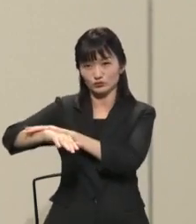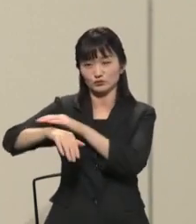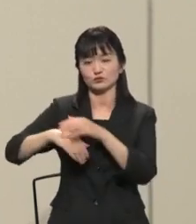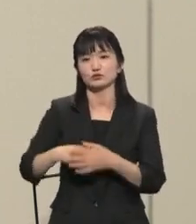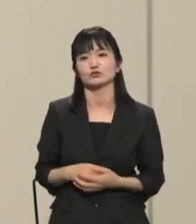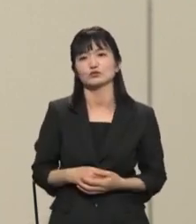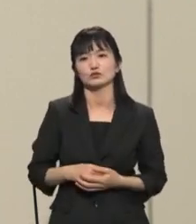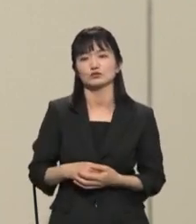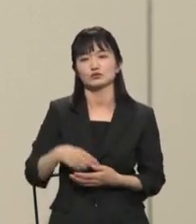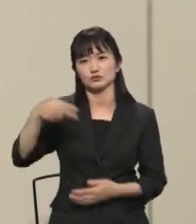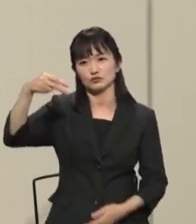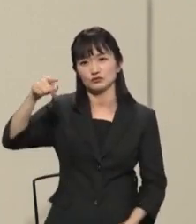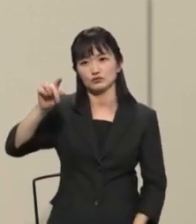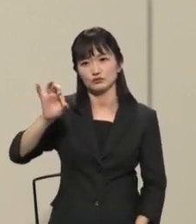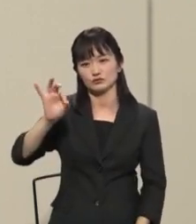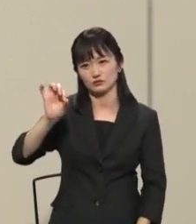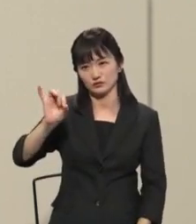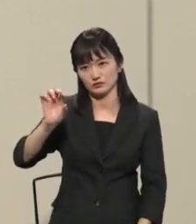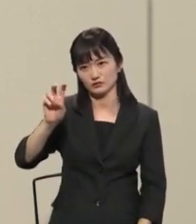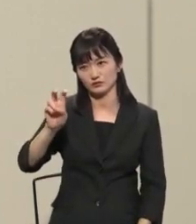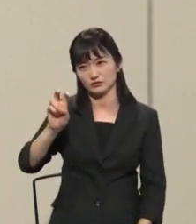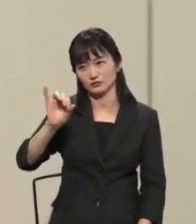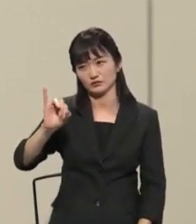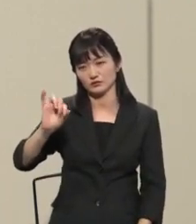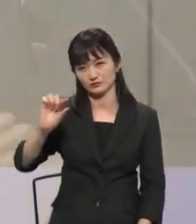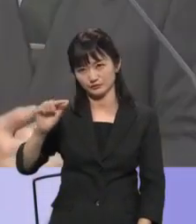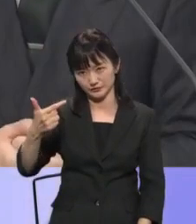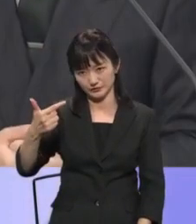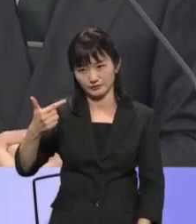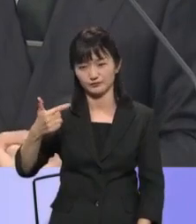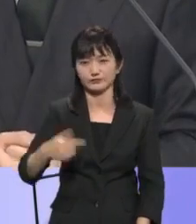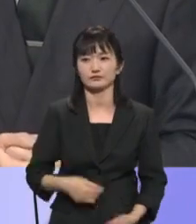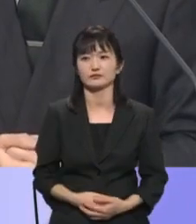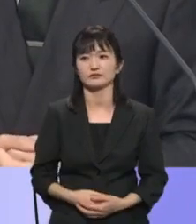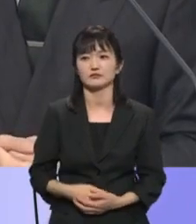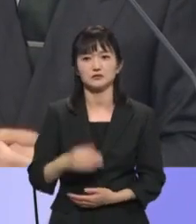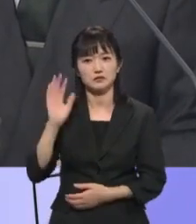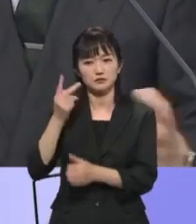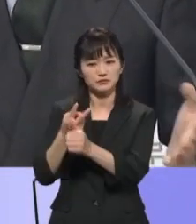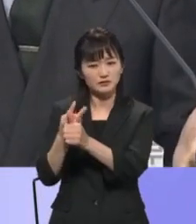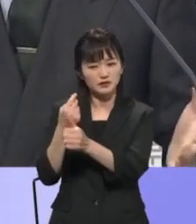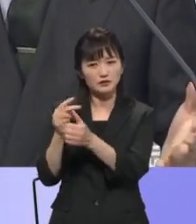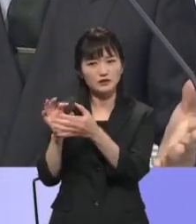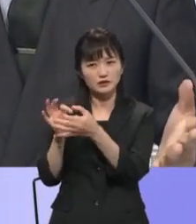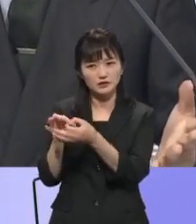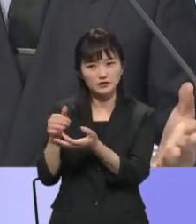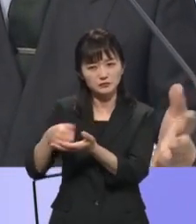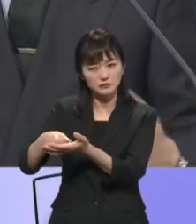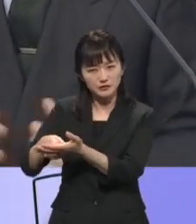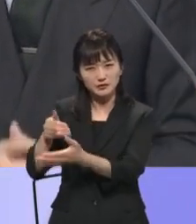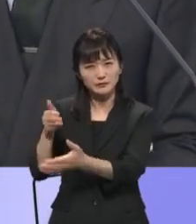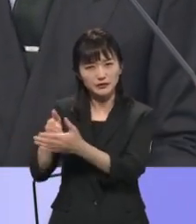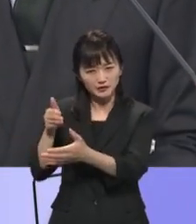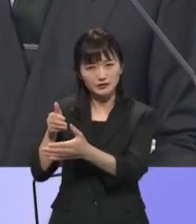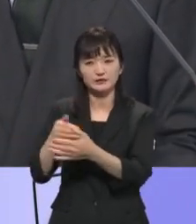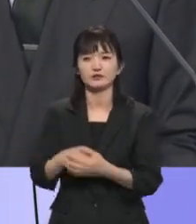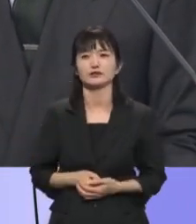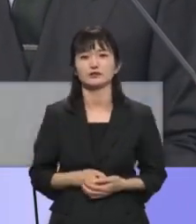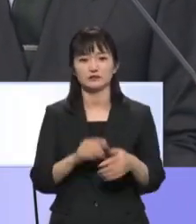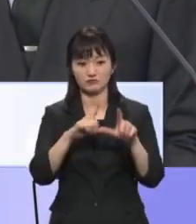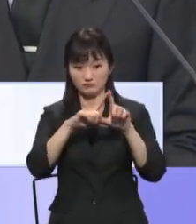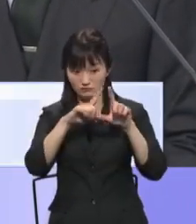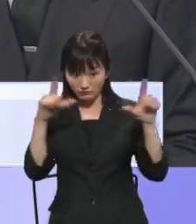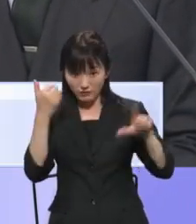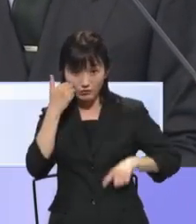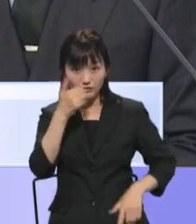잠깐까지도 포함이 되는 건데 뭐 그동안 탄핵 관련해서 주춤했었으니까요 그래도 가장 언론에 스포틀랜타에서 받는 분은 한동근